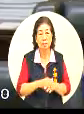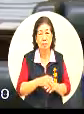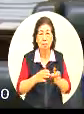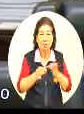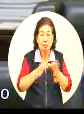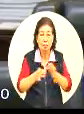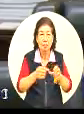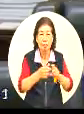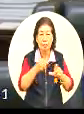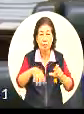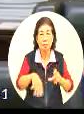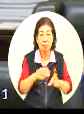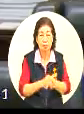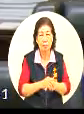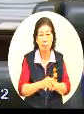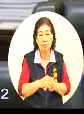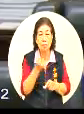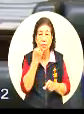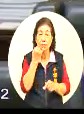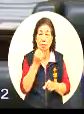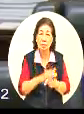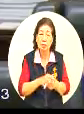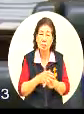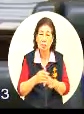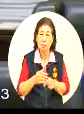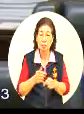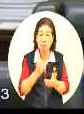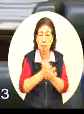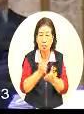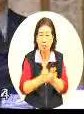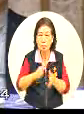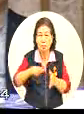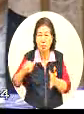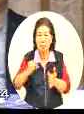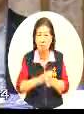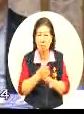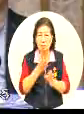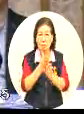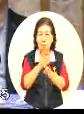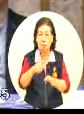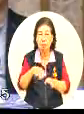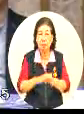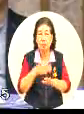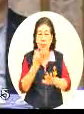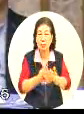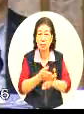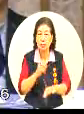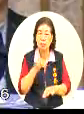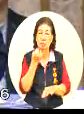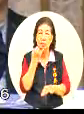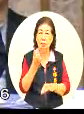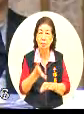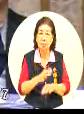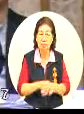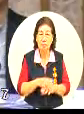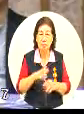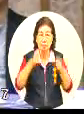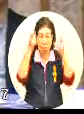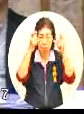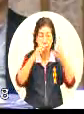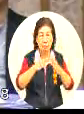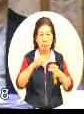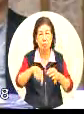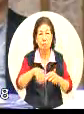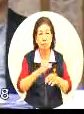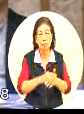区，那可以货柜囤放吗？ 请局长回答。 谢谢议长，谢谢陈议员。那根据那个都市计划法高雄市施行细则里